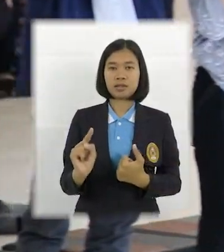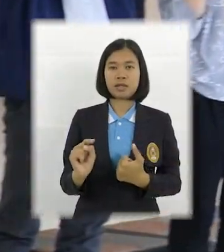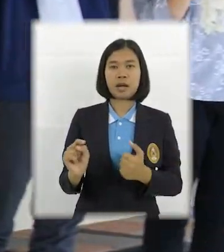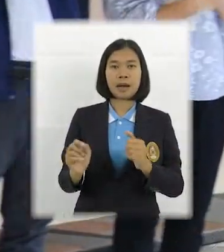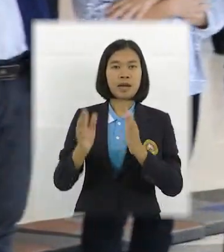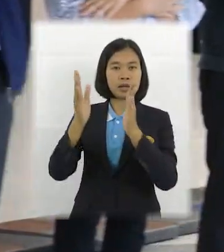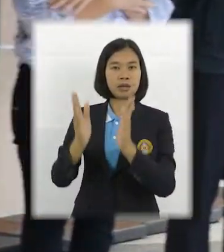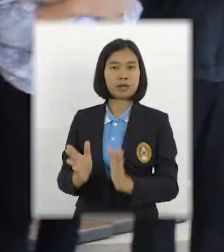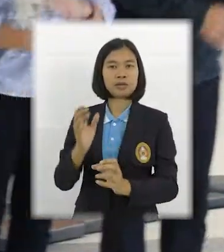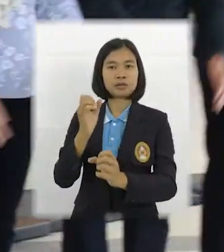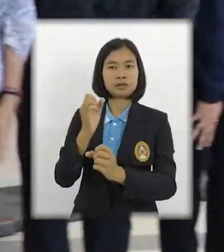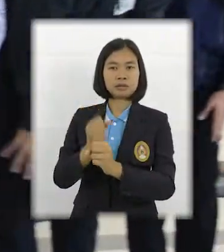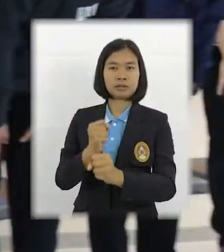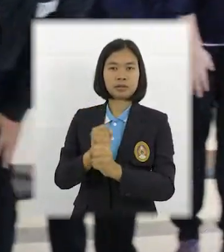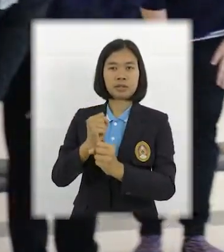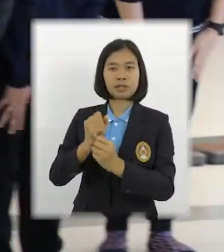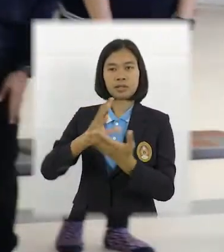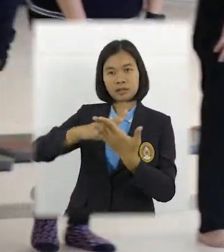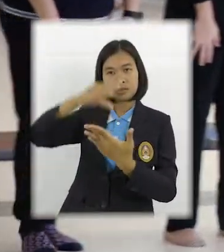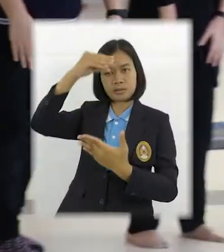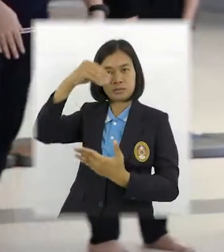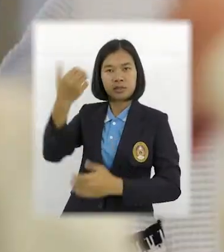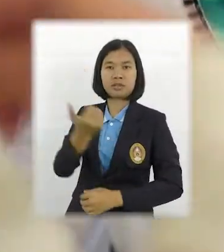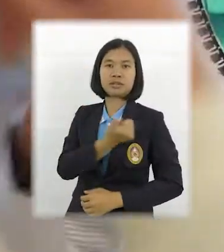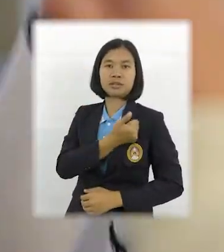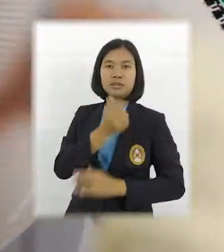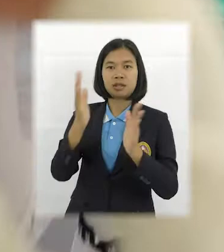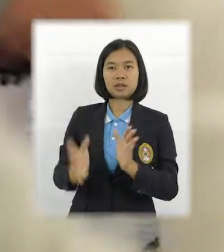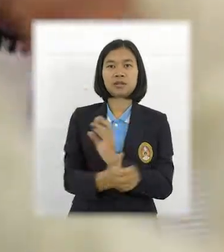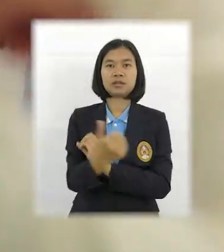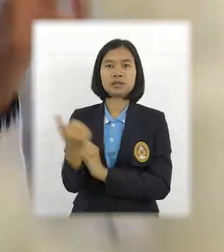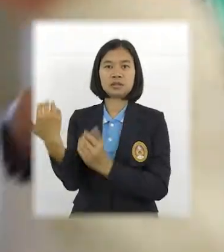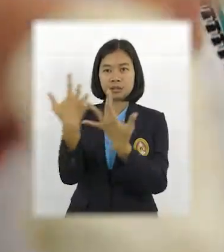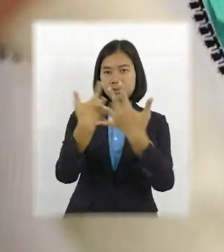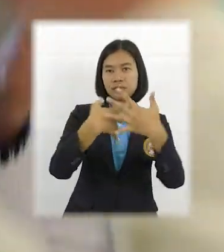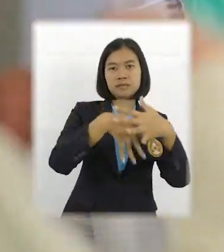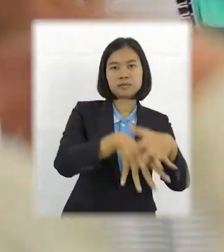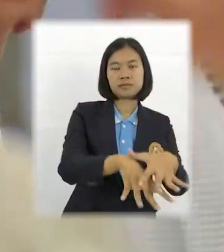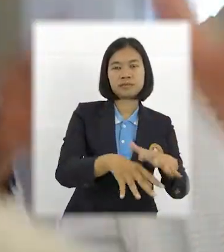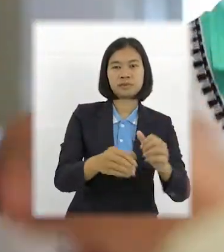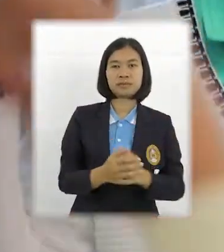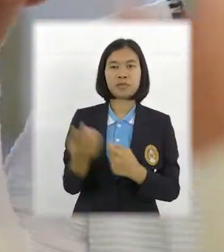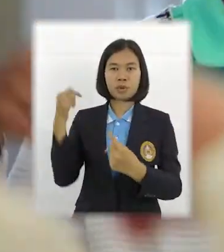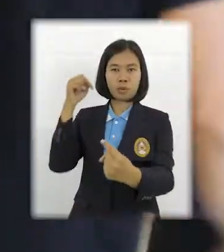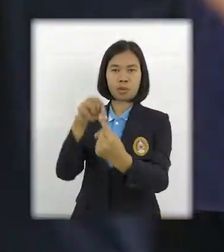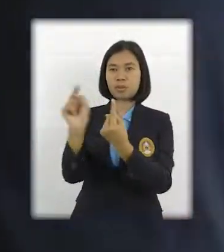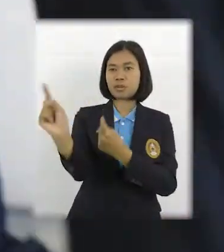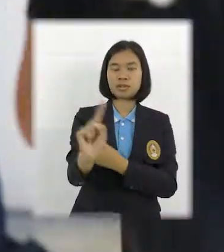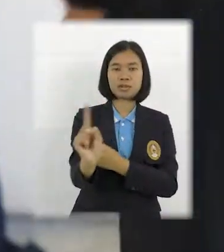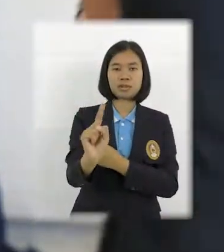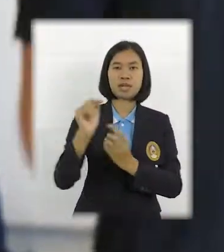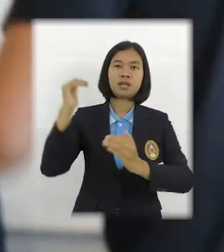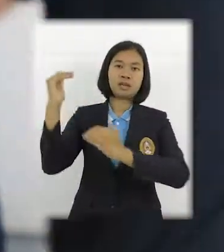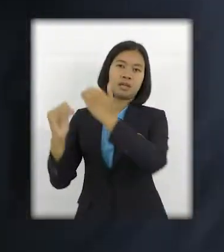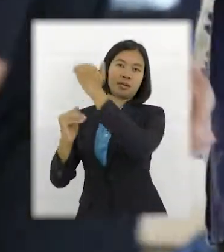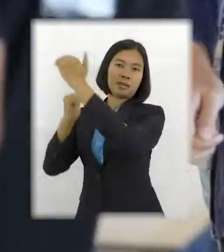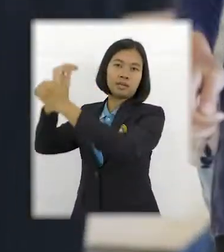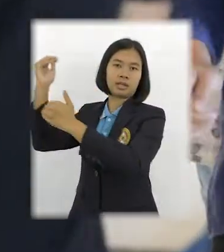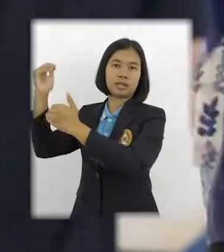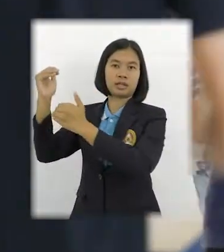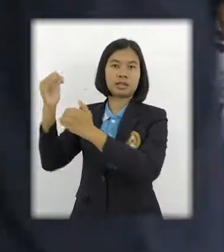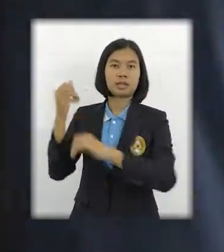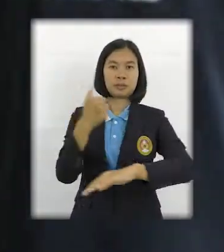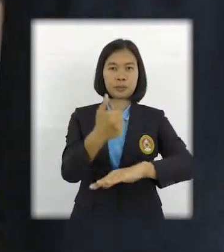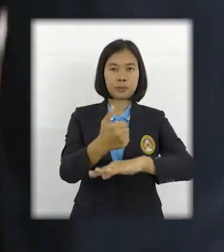เป็นการเปิดให้บุคลากรทางการศึกษานักศึกษาและบุคคลทั่วไปได้เข้าร่วมโดยมีวัตถุประสงค์เพื่อพัฒ